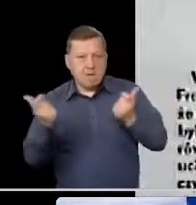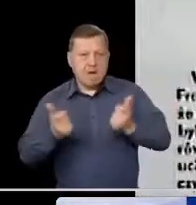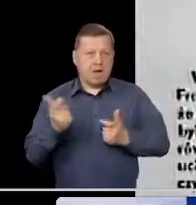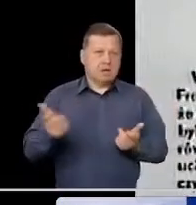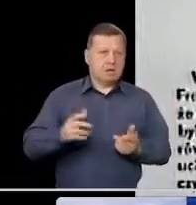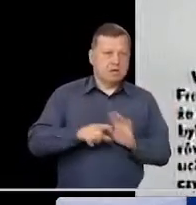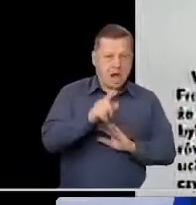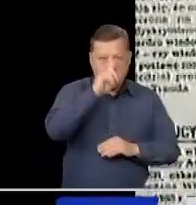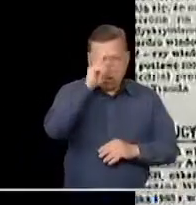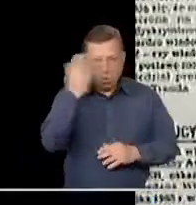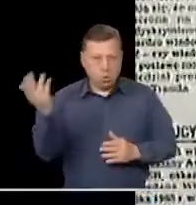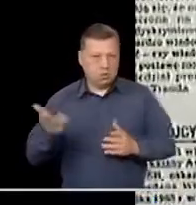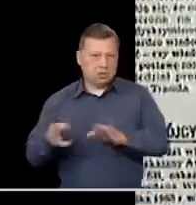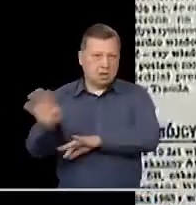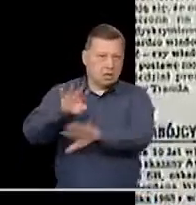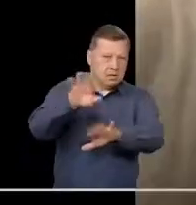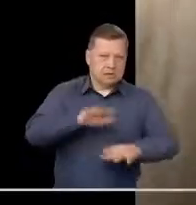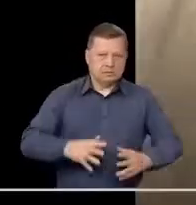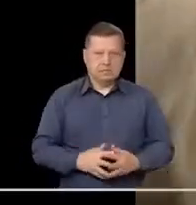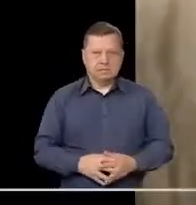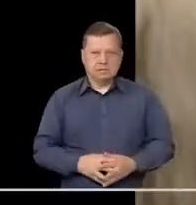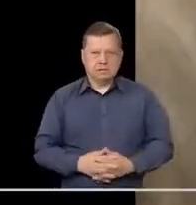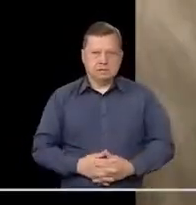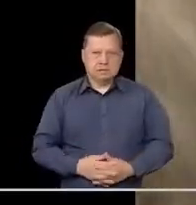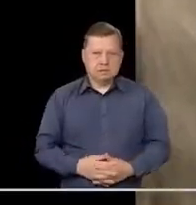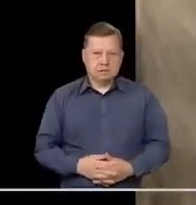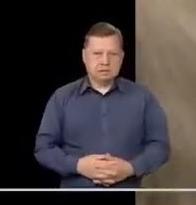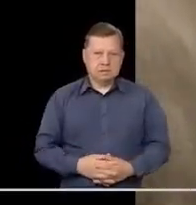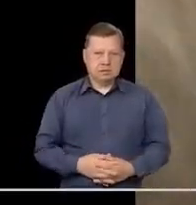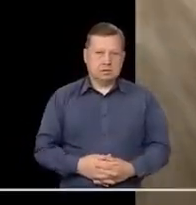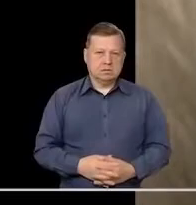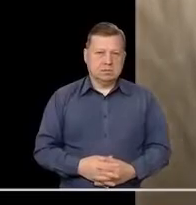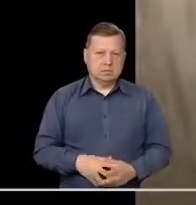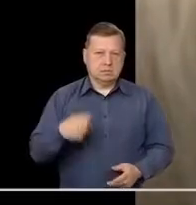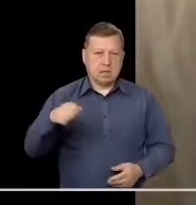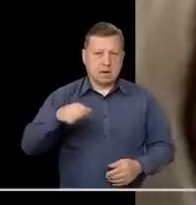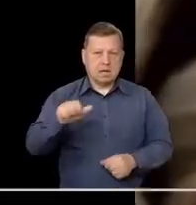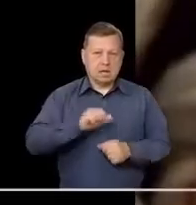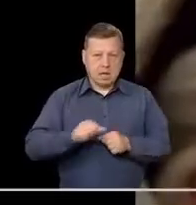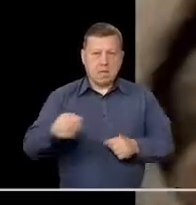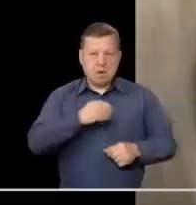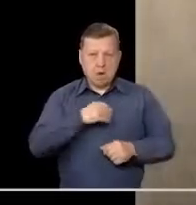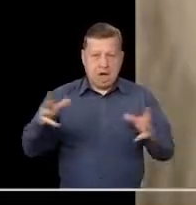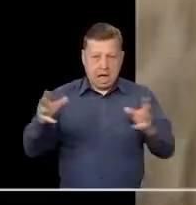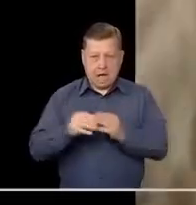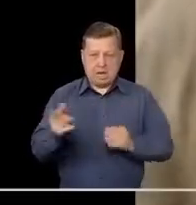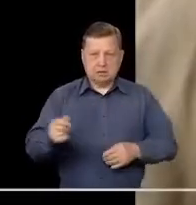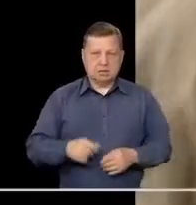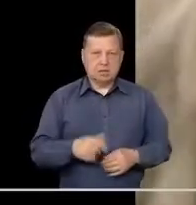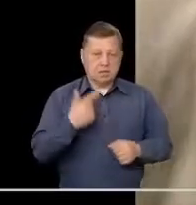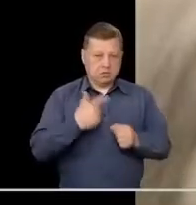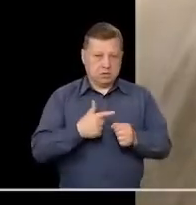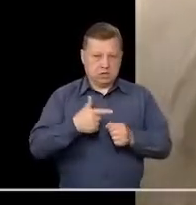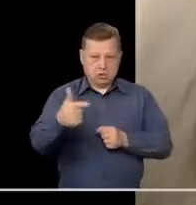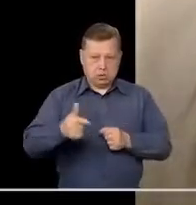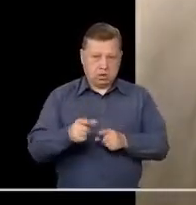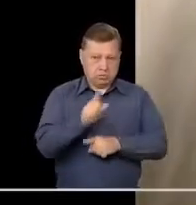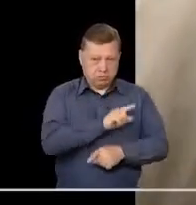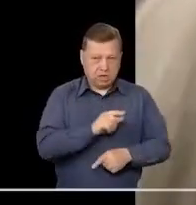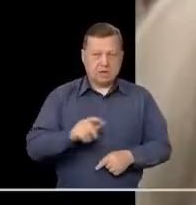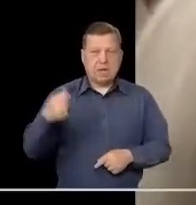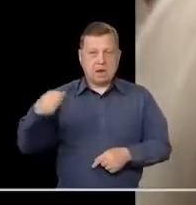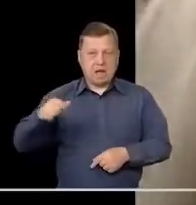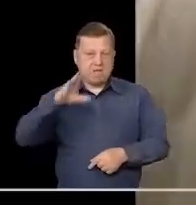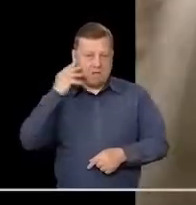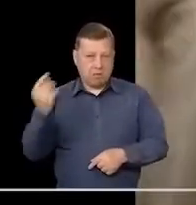bezpieczeństwa Polaków. Trzeba było krzyknąć: prezydencie, Polska stoi. Gdy przed 22 prezydent